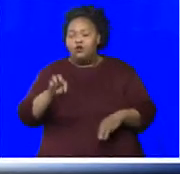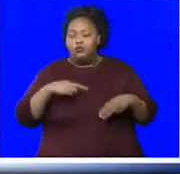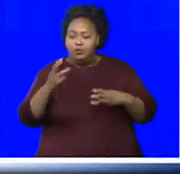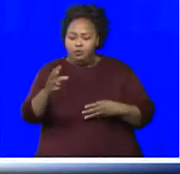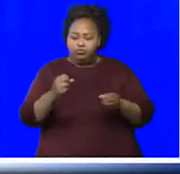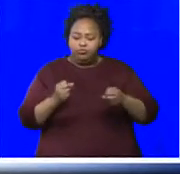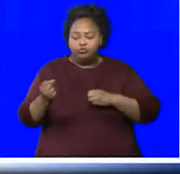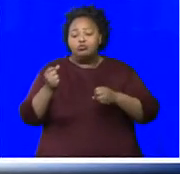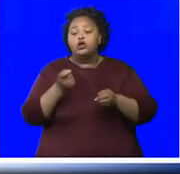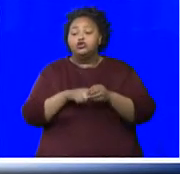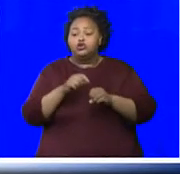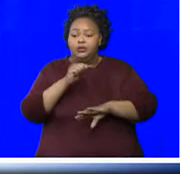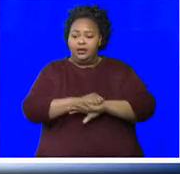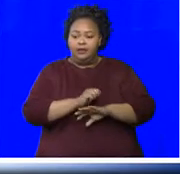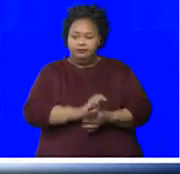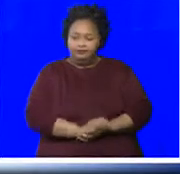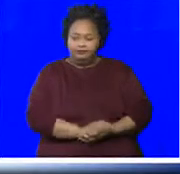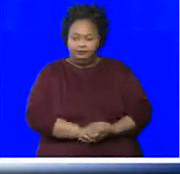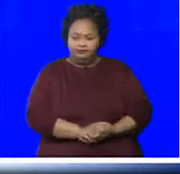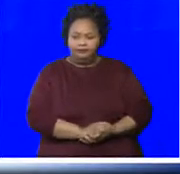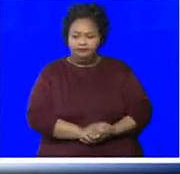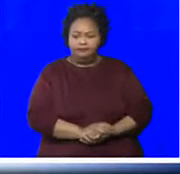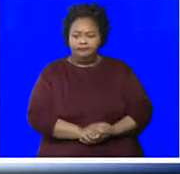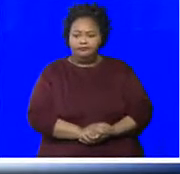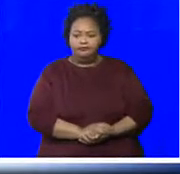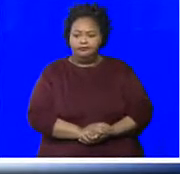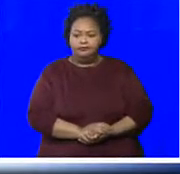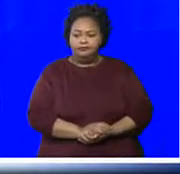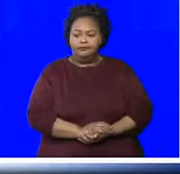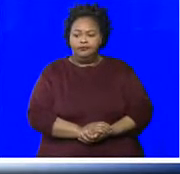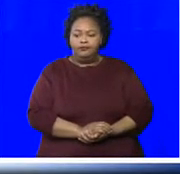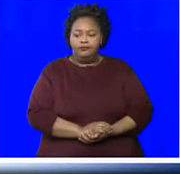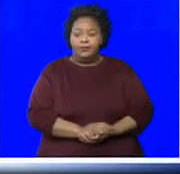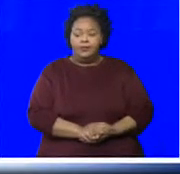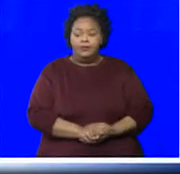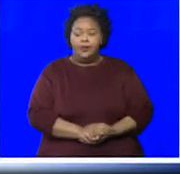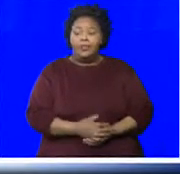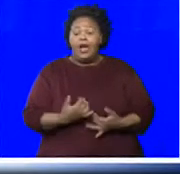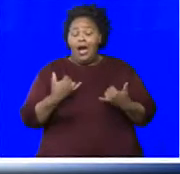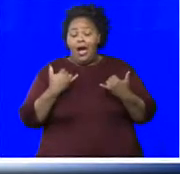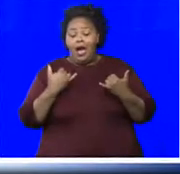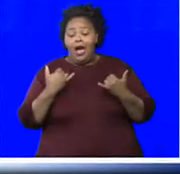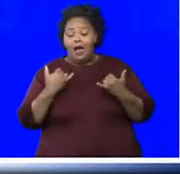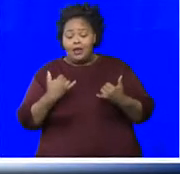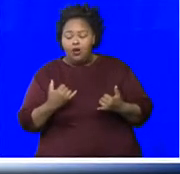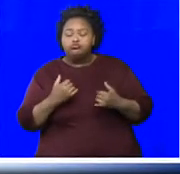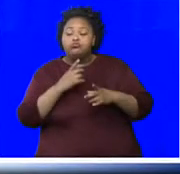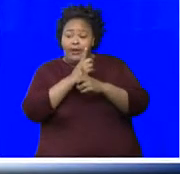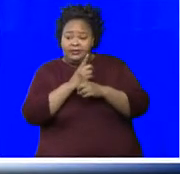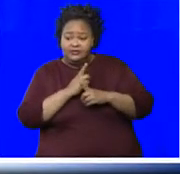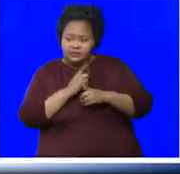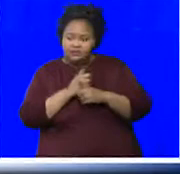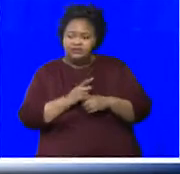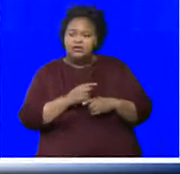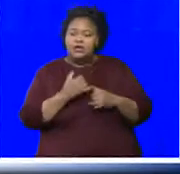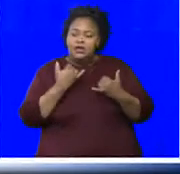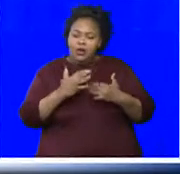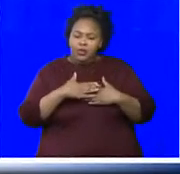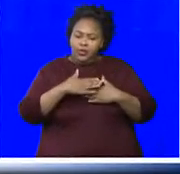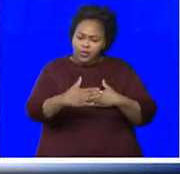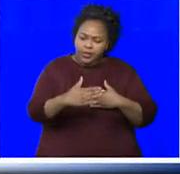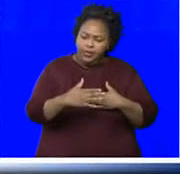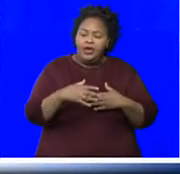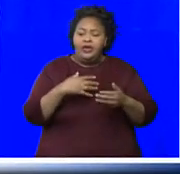ingabe sekuchubeke kangakanani kuloko lokwakhulunyiswa. Induna-ke kulokuningi lekukhulumile inike